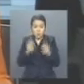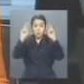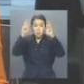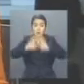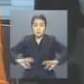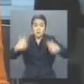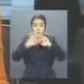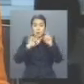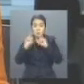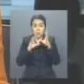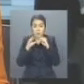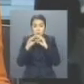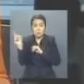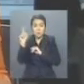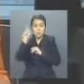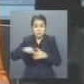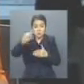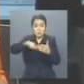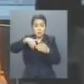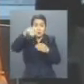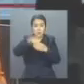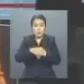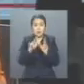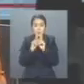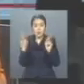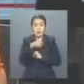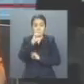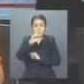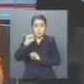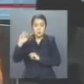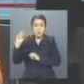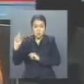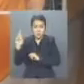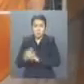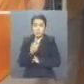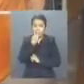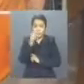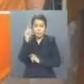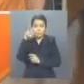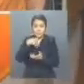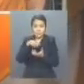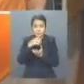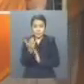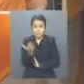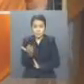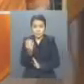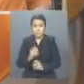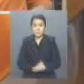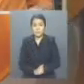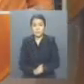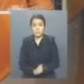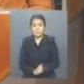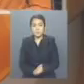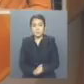ดเลือกสมาชิกสภาร่างรัฐธรรมนูญหรือสสร.ติดตามรายละเอียดจากคุณสวภาชาติก้อนะคะรายงานจากรั